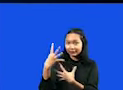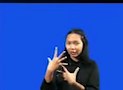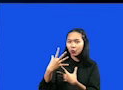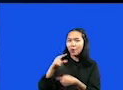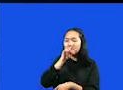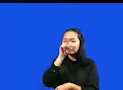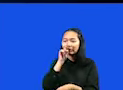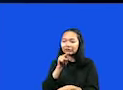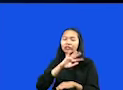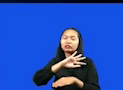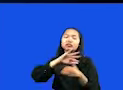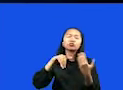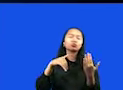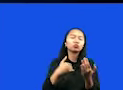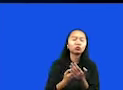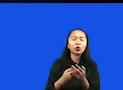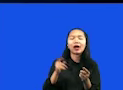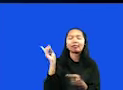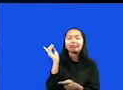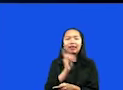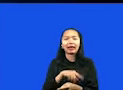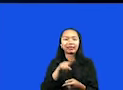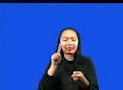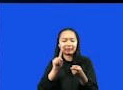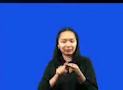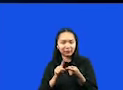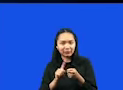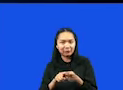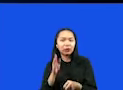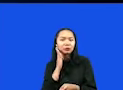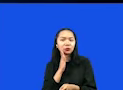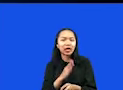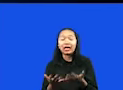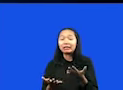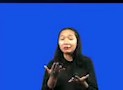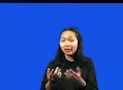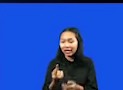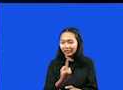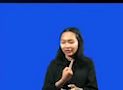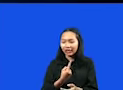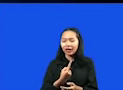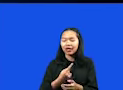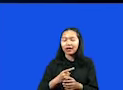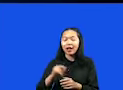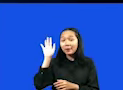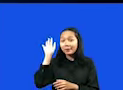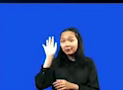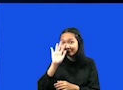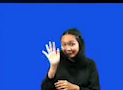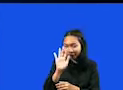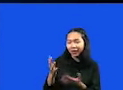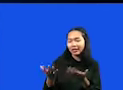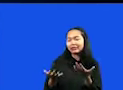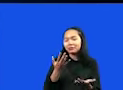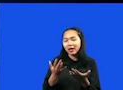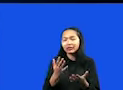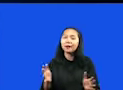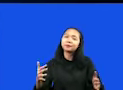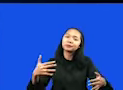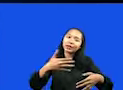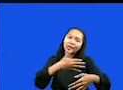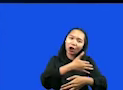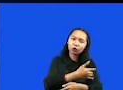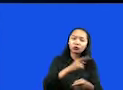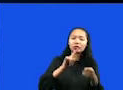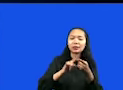juga Betul betul betul Jadi gimana kita merangkulnya kayak gitu gimana kita menyapanya seperti itu dan anak muda zaman sekarang